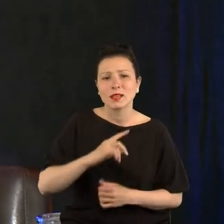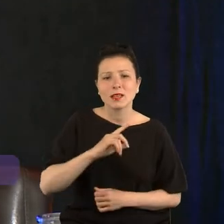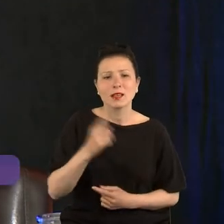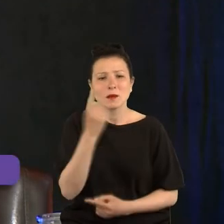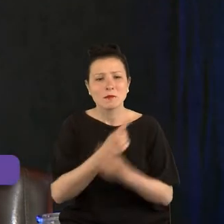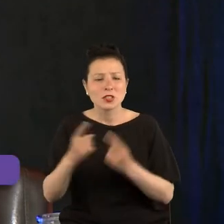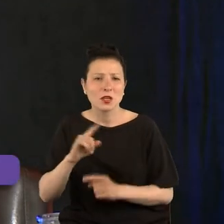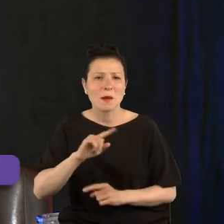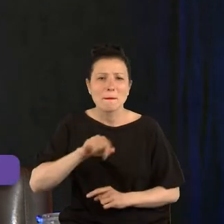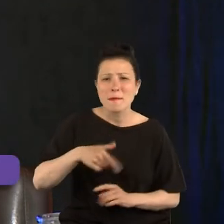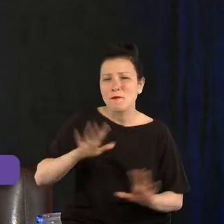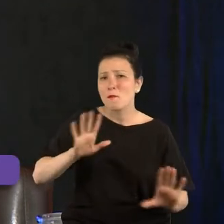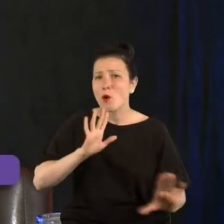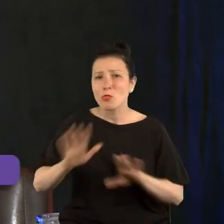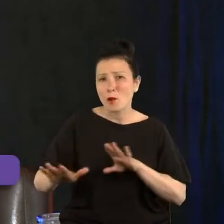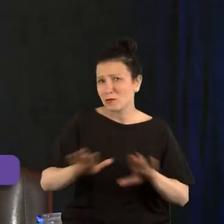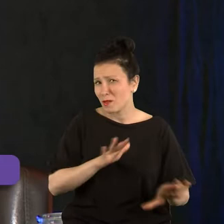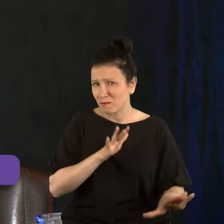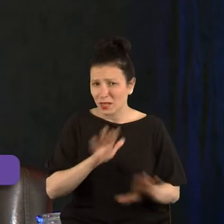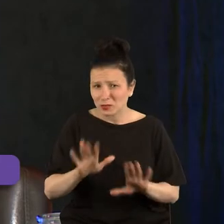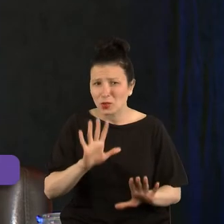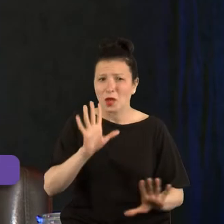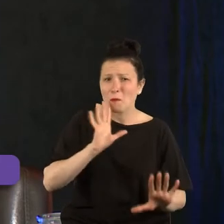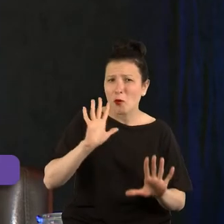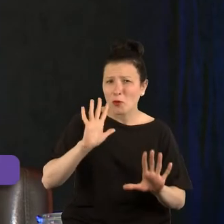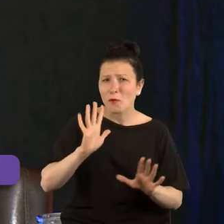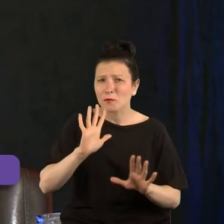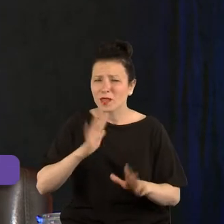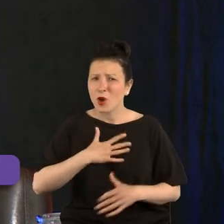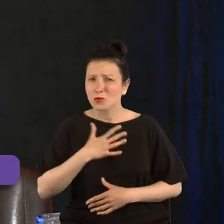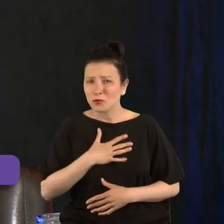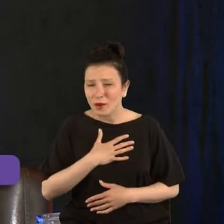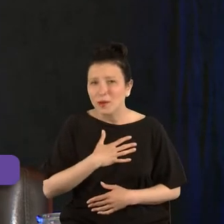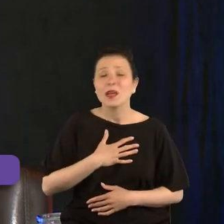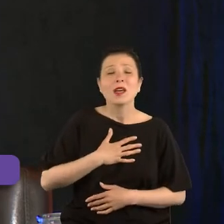skórze na swój sposób. Mianowicie mam na myśli nasz rozwój, nasze